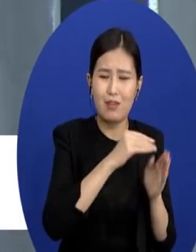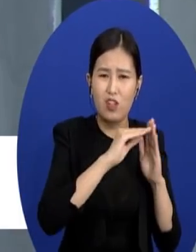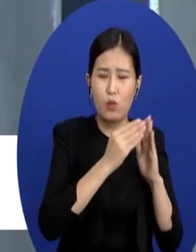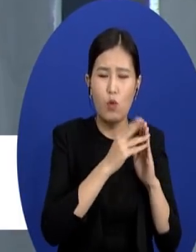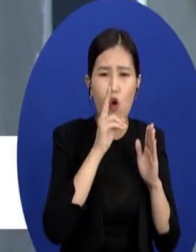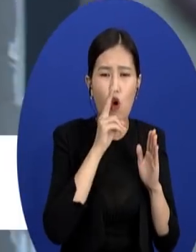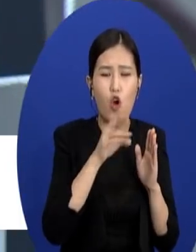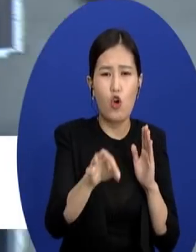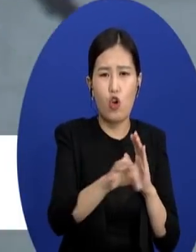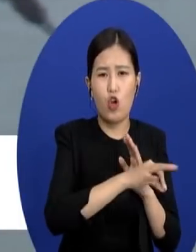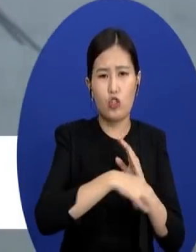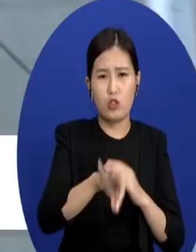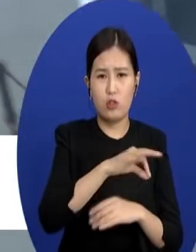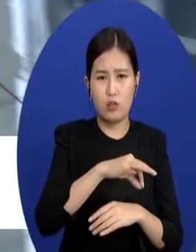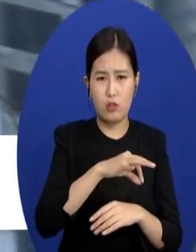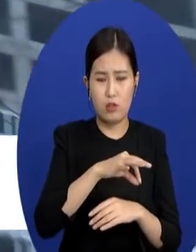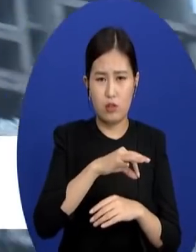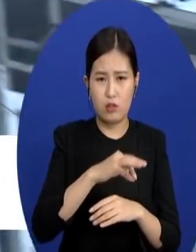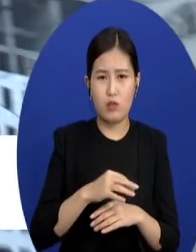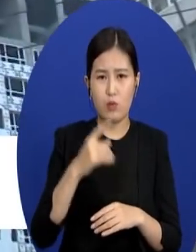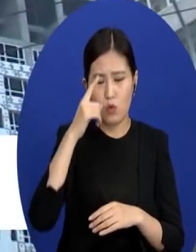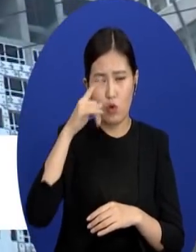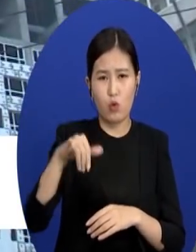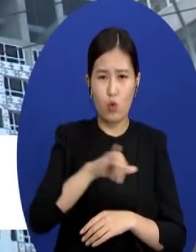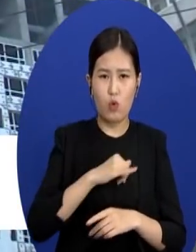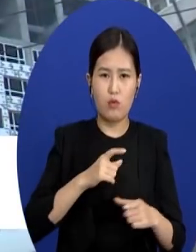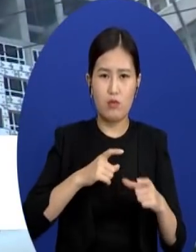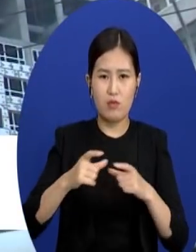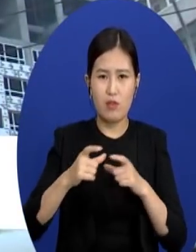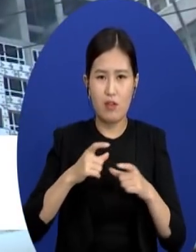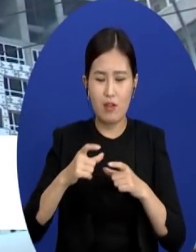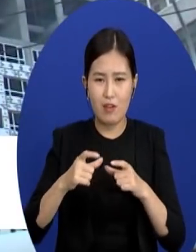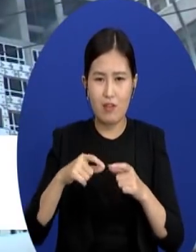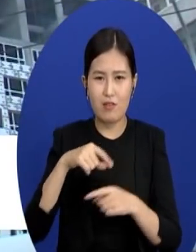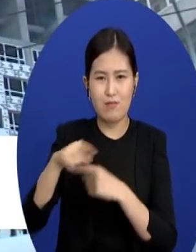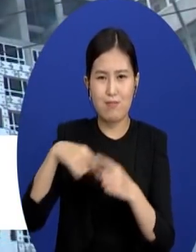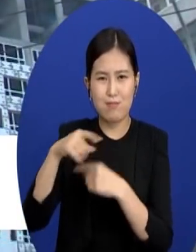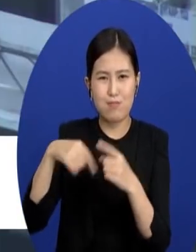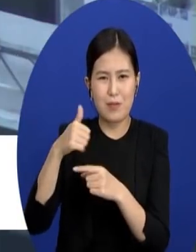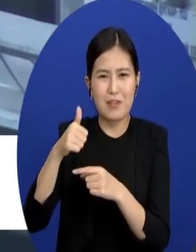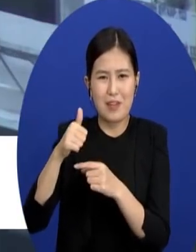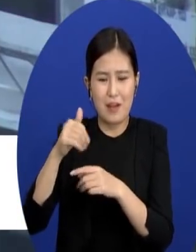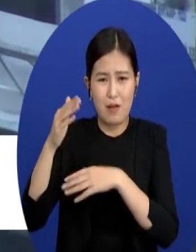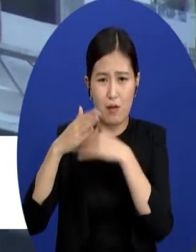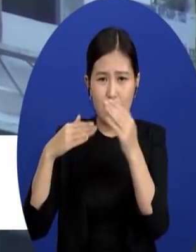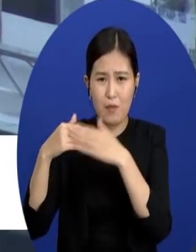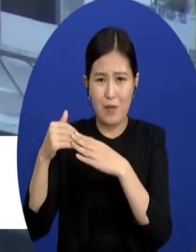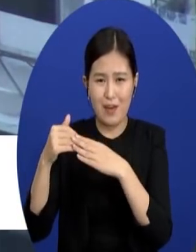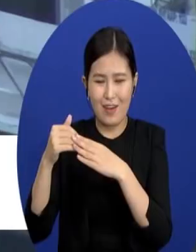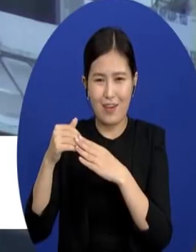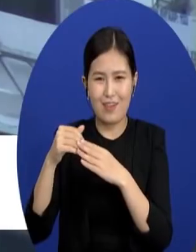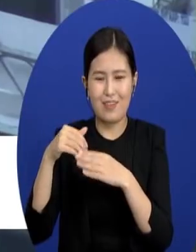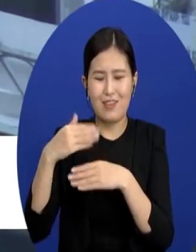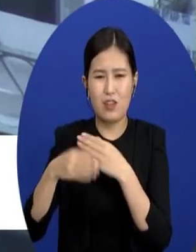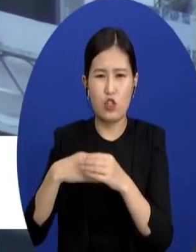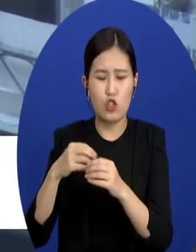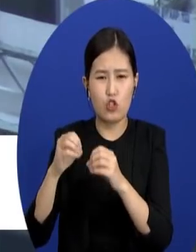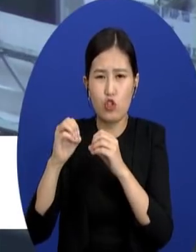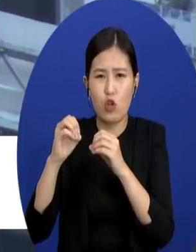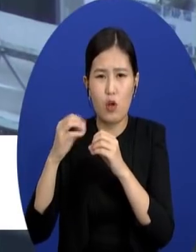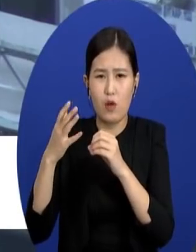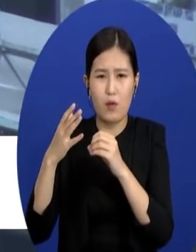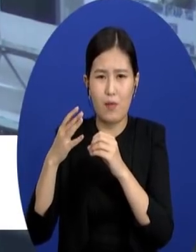даяар эдийн засгийн хүндхэн зах зээлд ихээхэн хэмжээний мөнгө эргэлтүүлдэг салбарууд тэг зогсолт хийжгээд байгаа нь барилгын салбарт олон сөрөг талыг бий болгосон